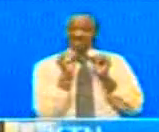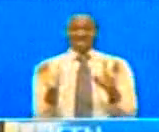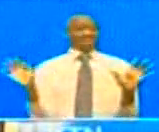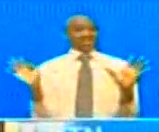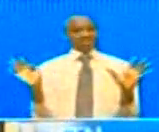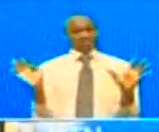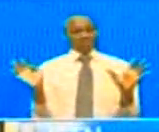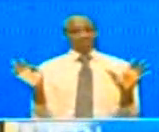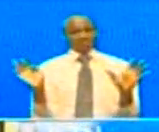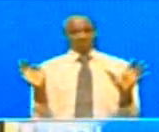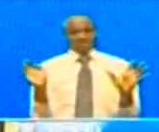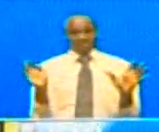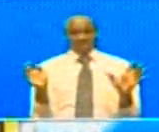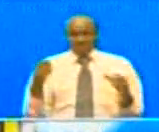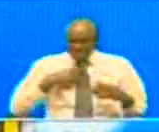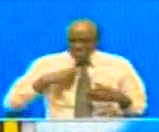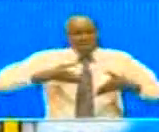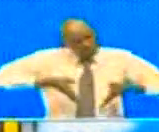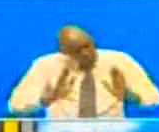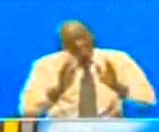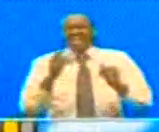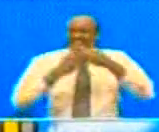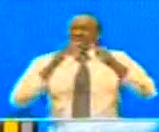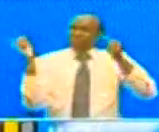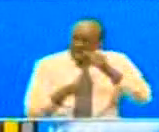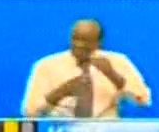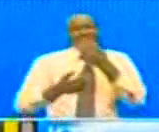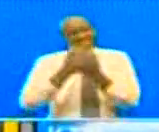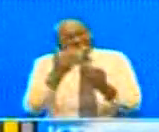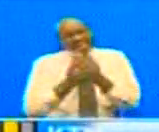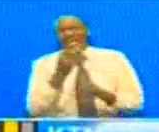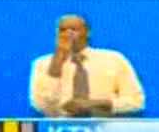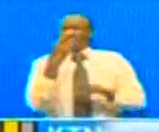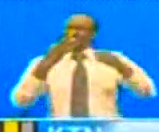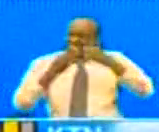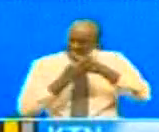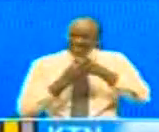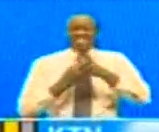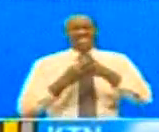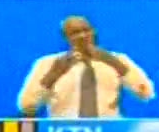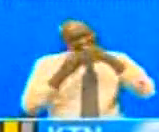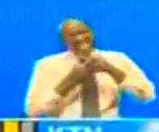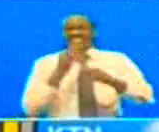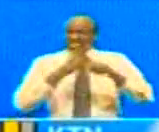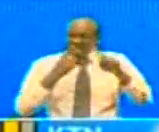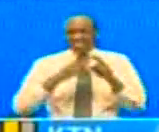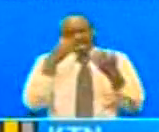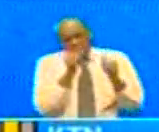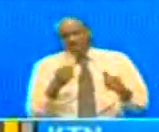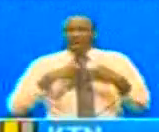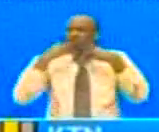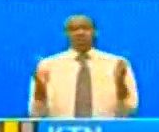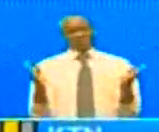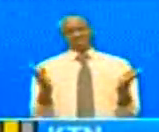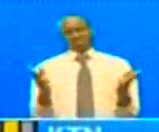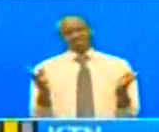hayo. Sitazaa, nishike mimba nizae nilee mtoto miezi tisa. Mtoto afike miaka 28 kisha ajipotee tu